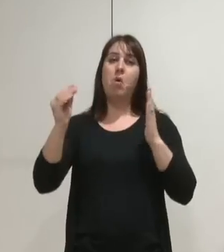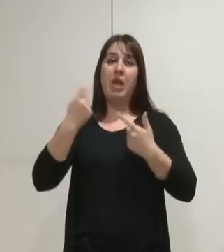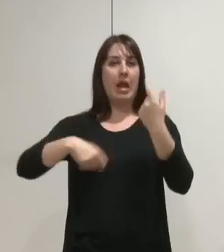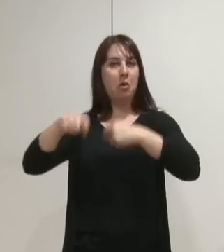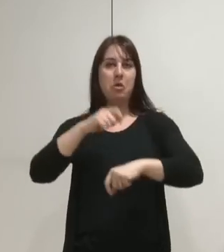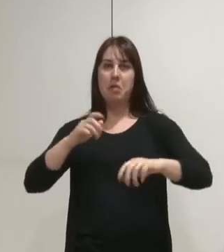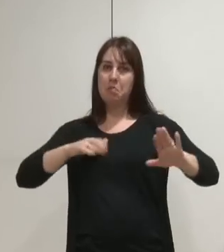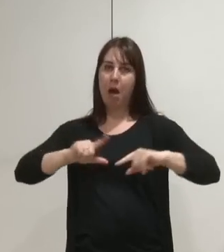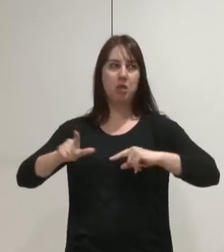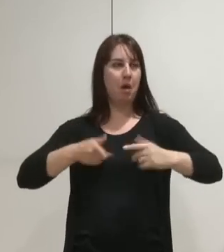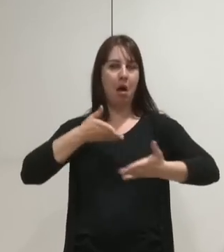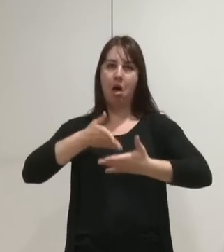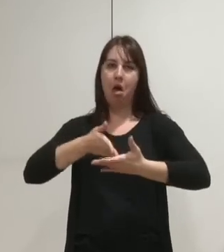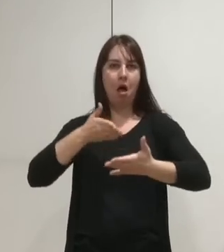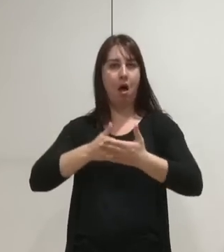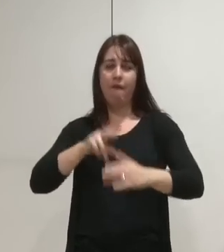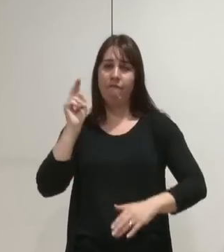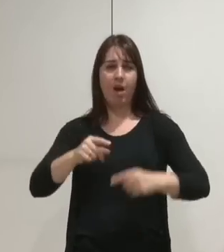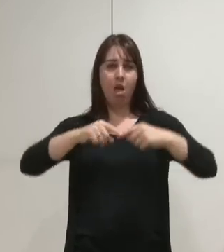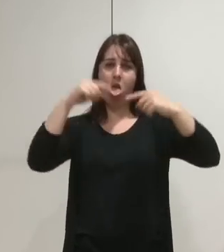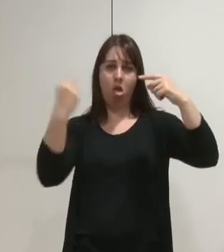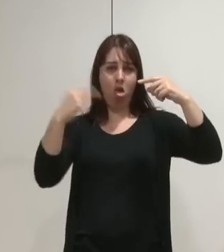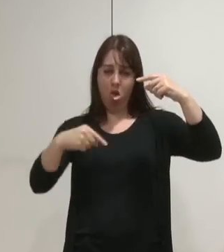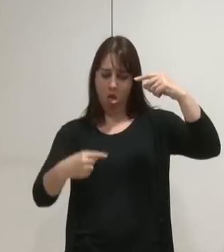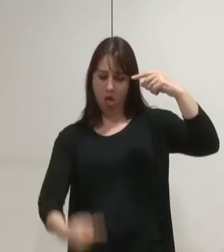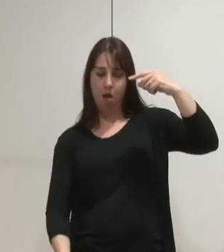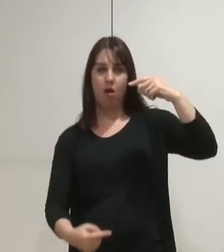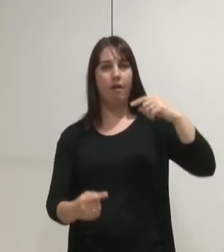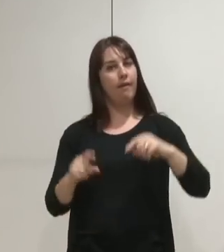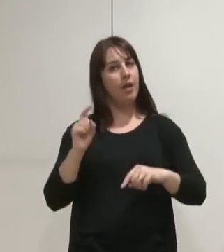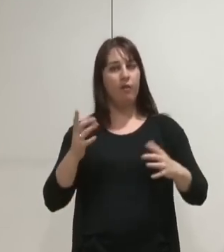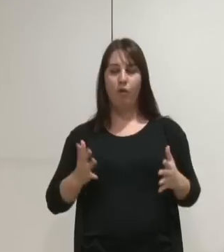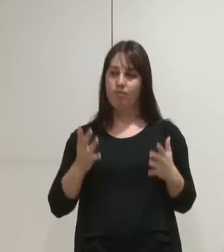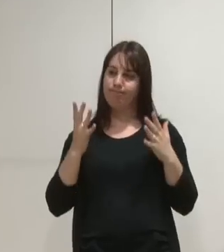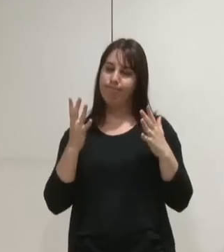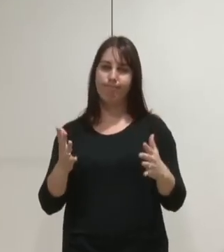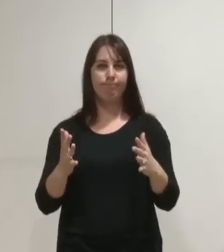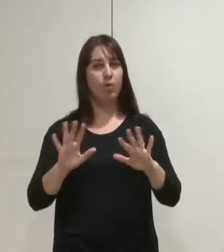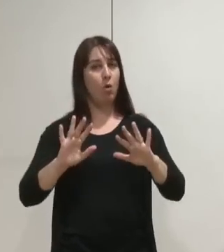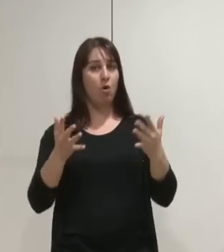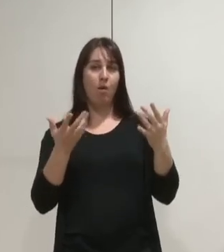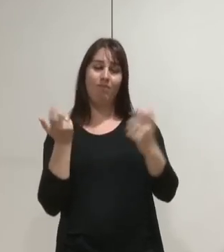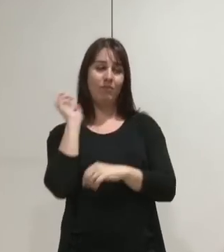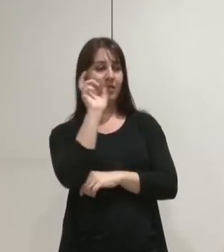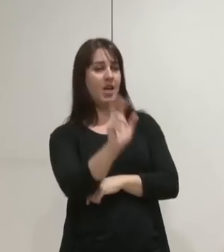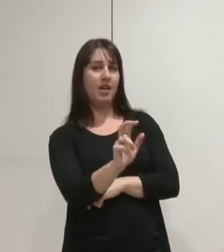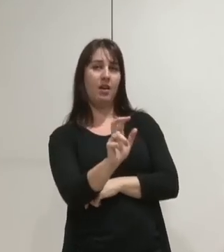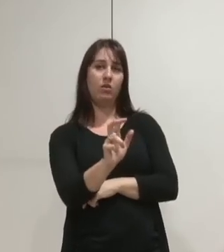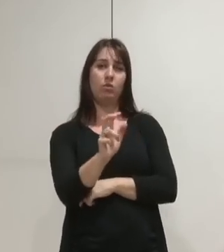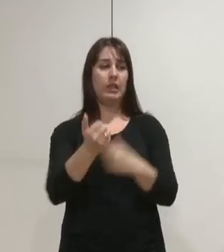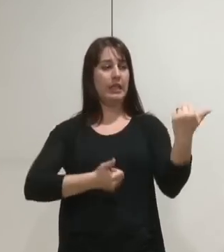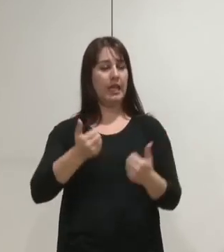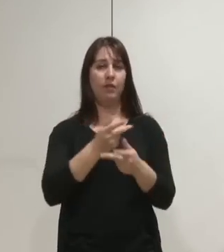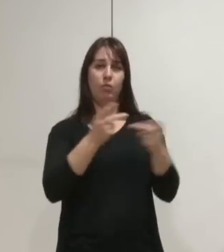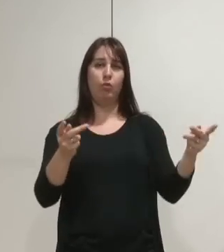s'avère être un gouffre financier nous avons également dû l'affrontter en assumant de mettre fin à la délégation de service public actuel